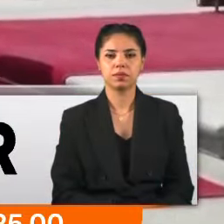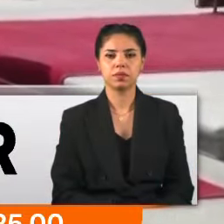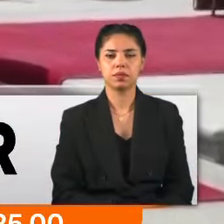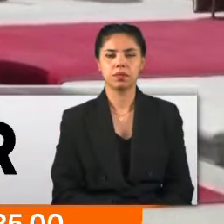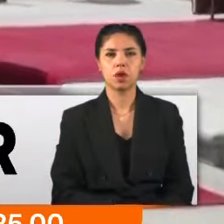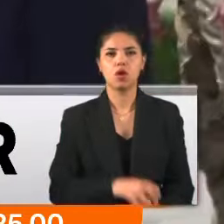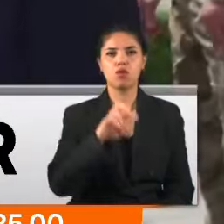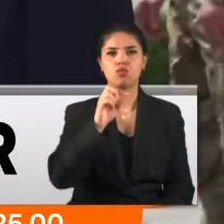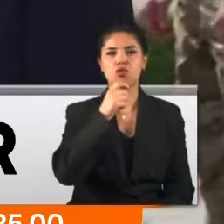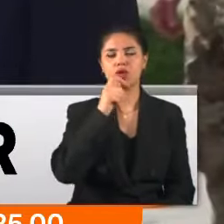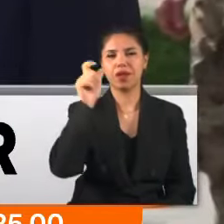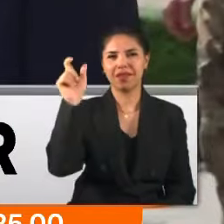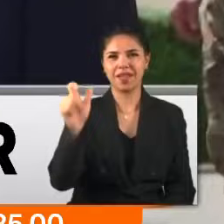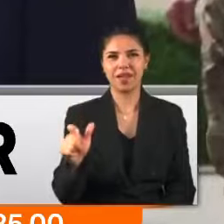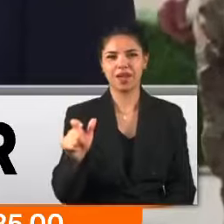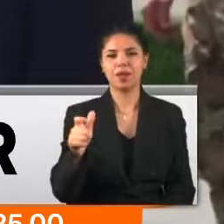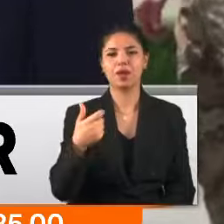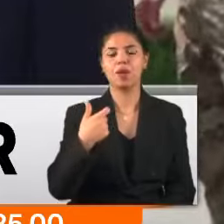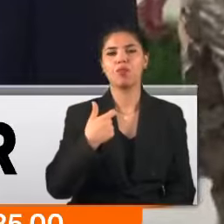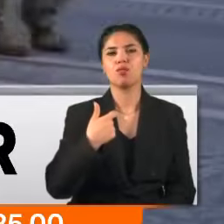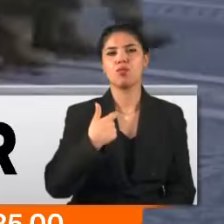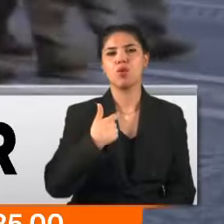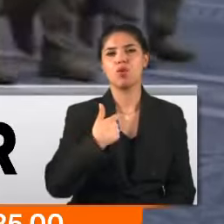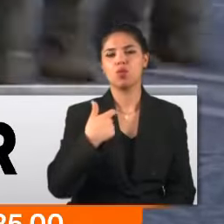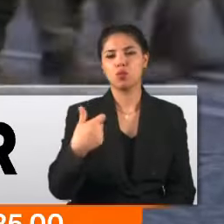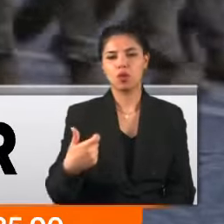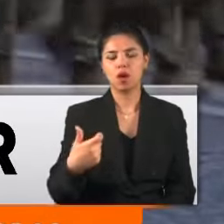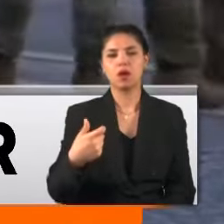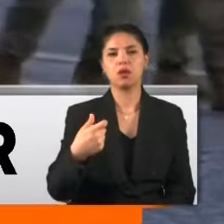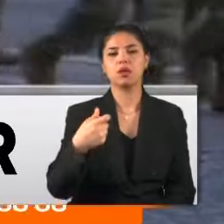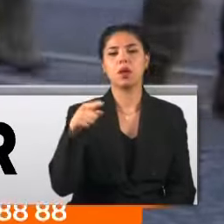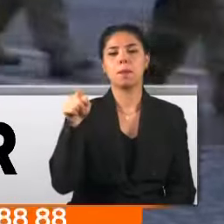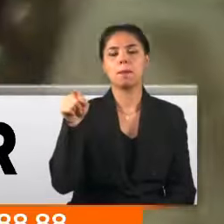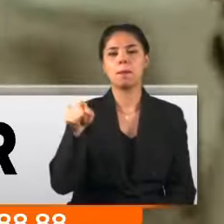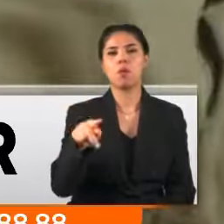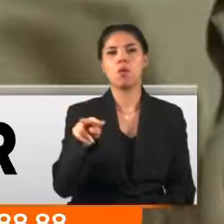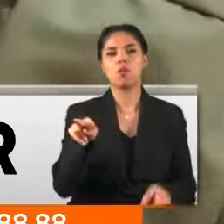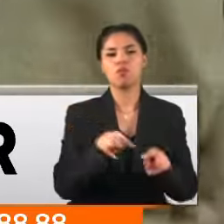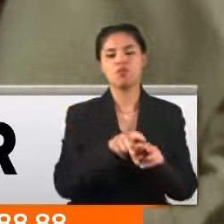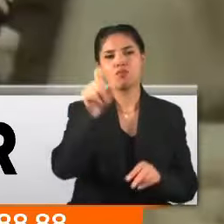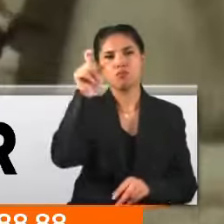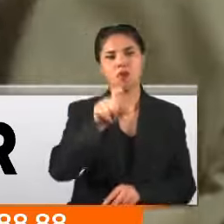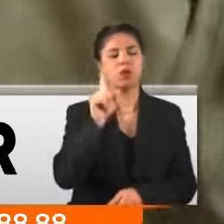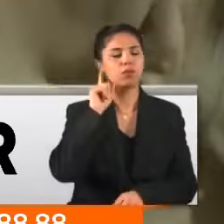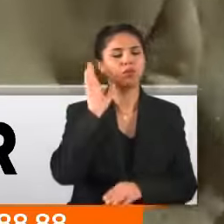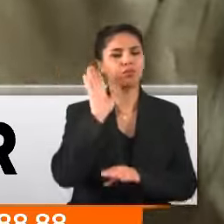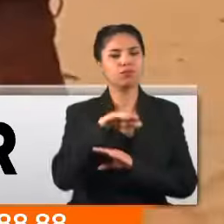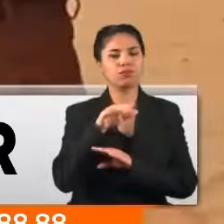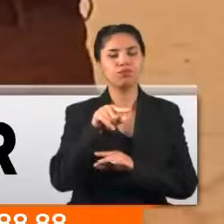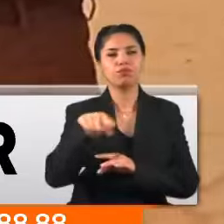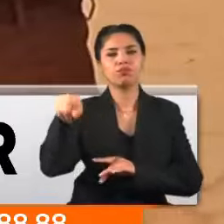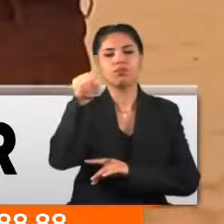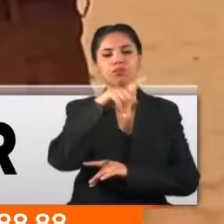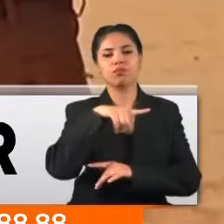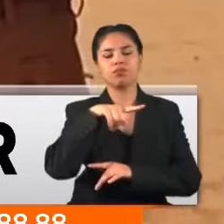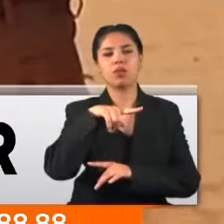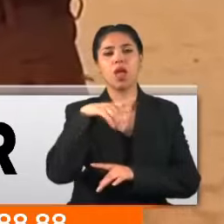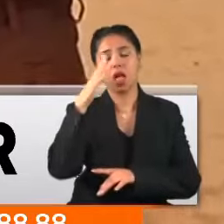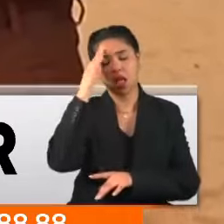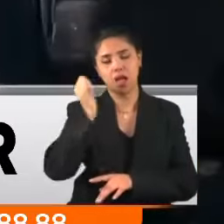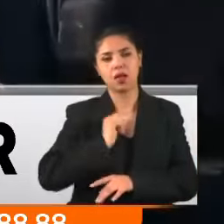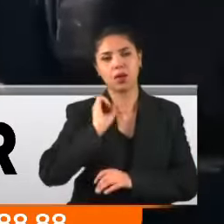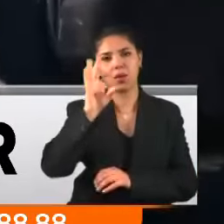Putin uyarmıştı ama Macron kulak asmadı. Fransa, Ukrayna birliklerini eğitmek üzere bölgeye asker göndermek için imzayı attı.